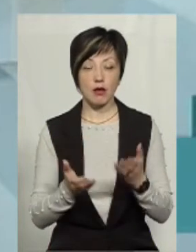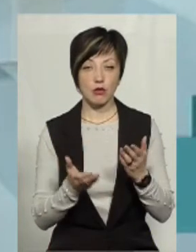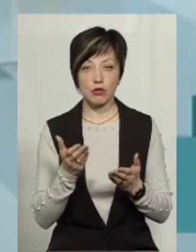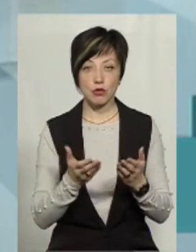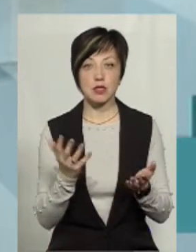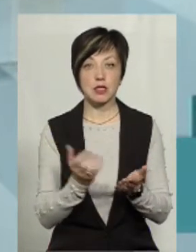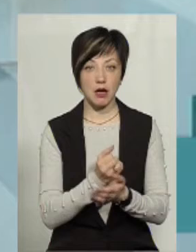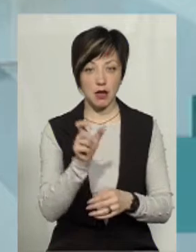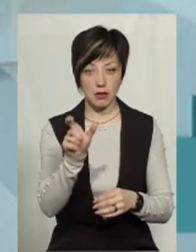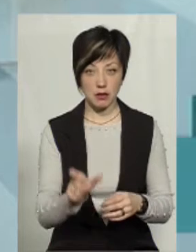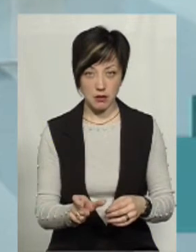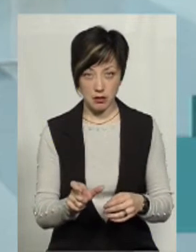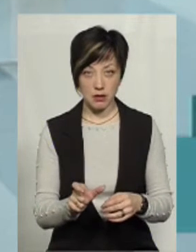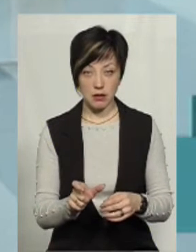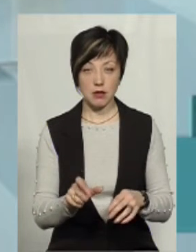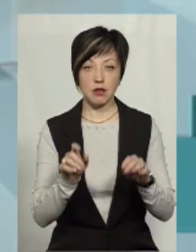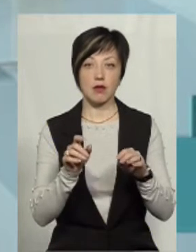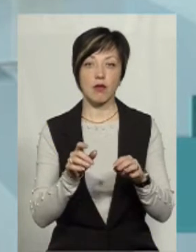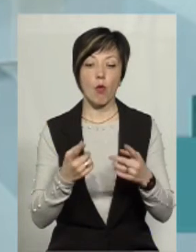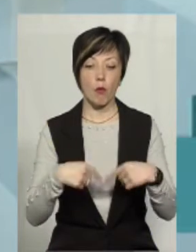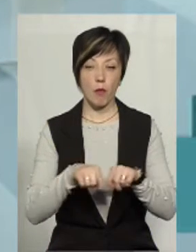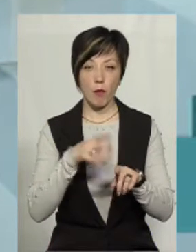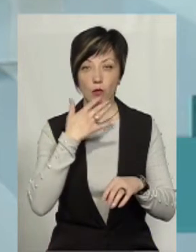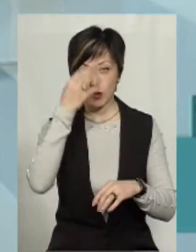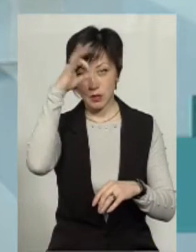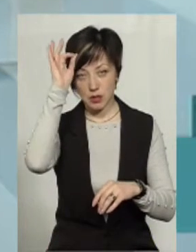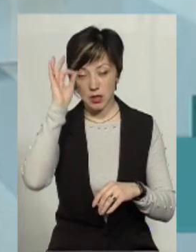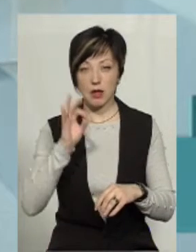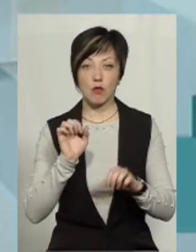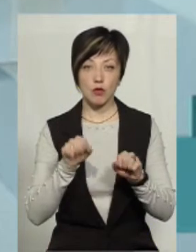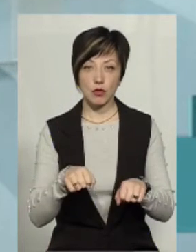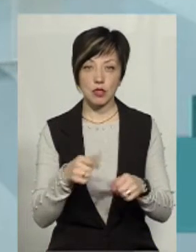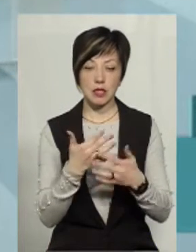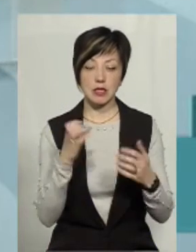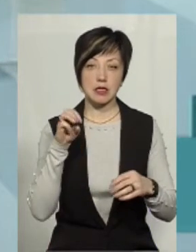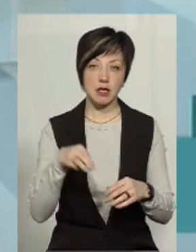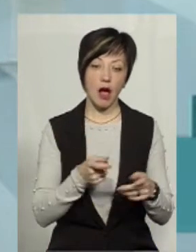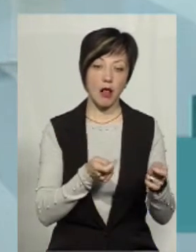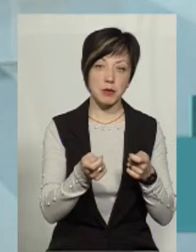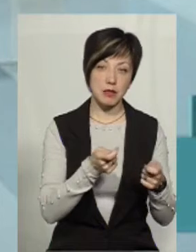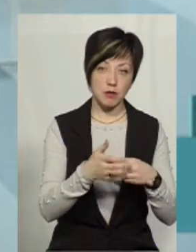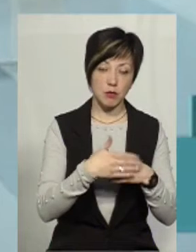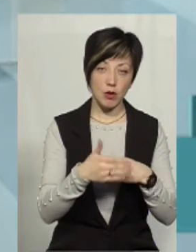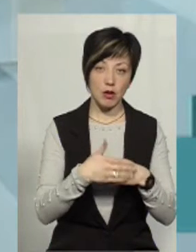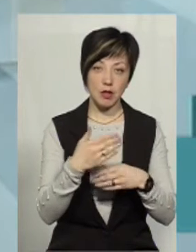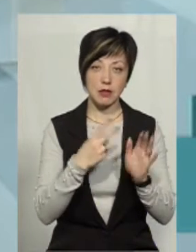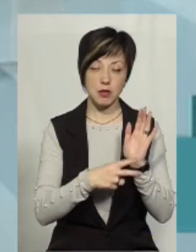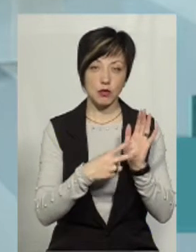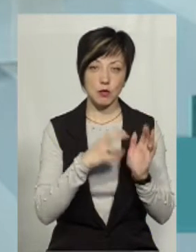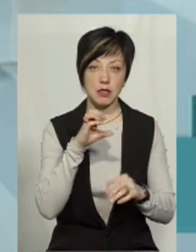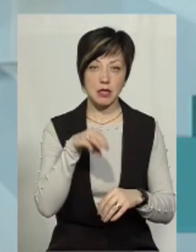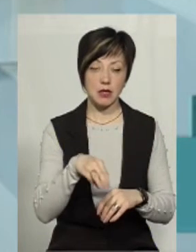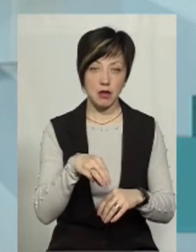якщо вони знайдені органами Національної поліції, до них можуть застосовувати відповідні статті, як адміністративного кодексу. 77